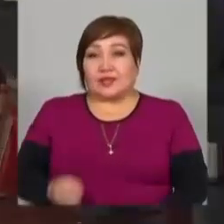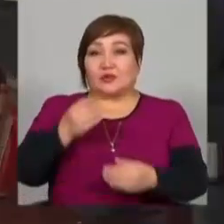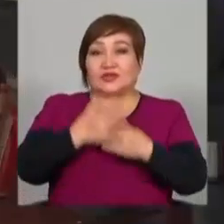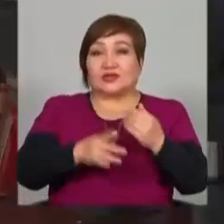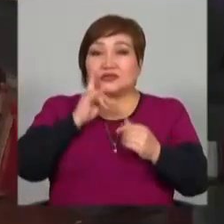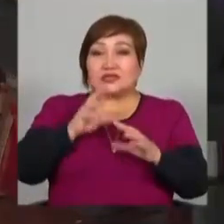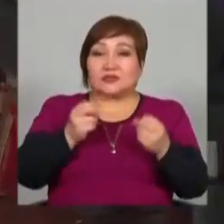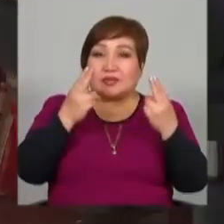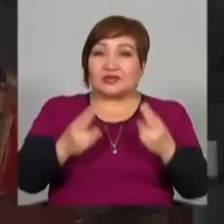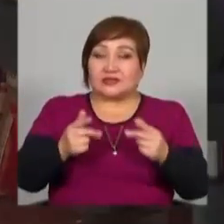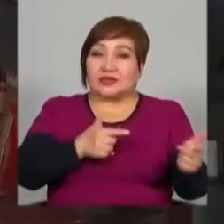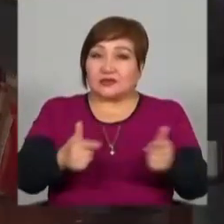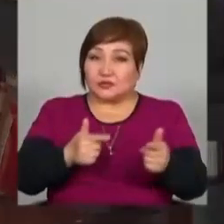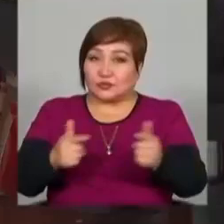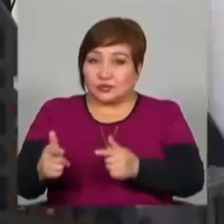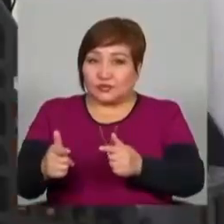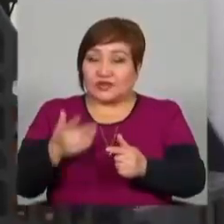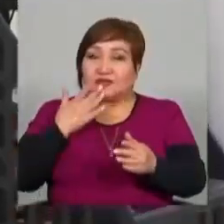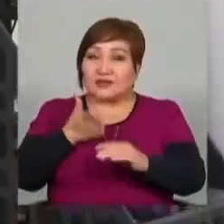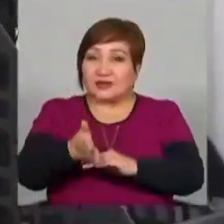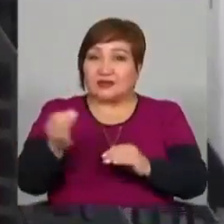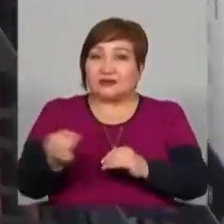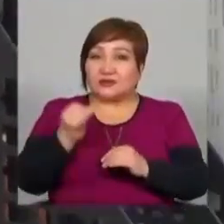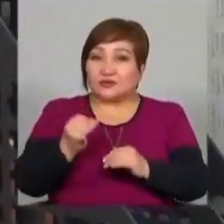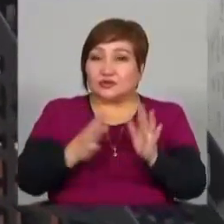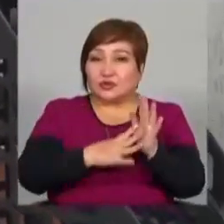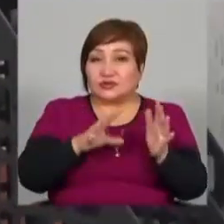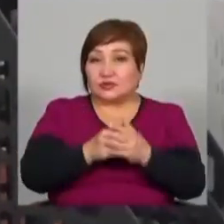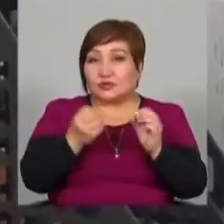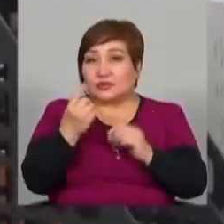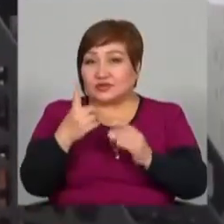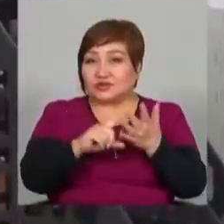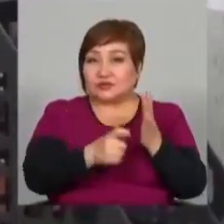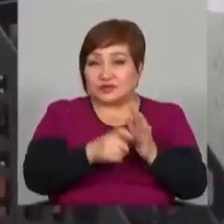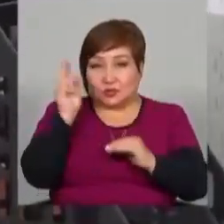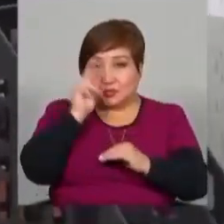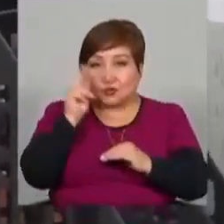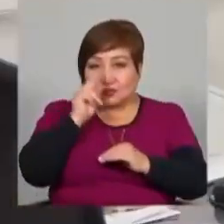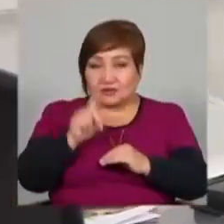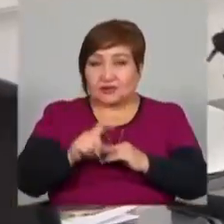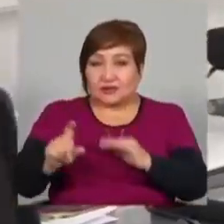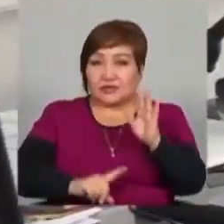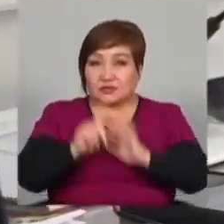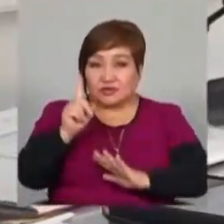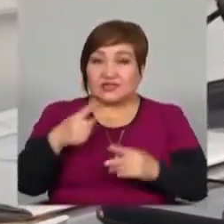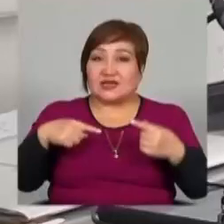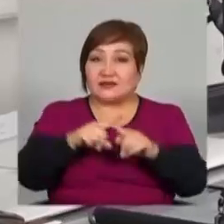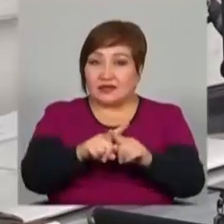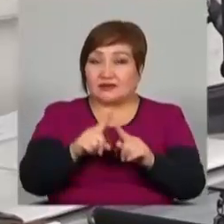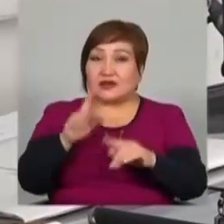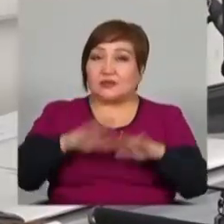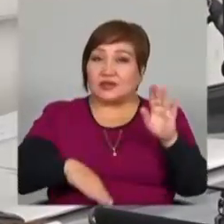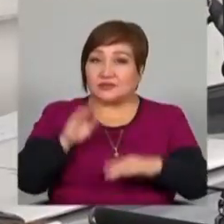Орталық жас мамандарды даярлауды, салаға қызықтыруды 9 бен 11 сынып оқушыларынан бастайды. Оларды техникалық кәсіпке баулу мақсатында